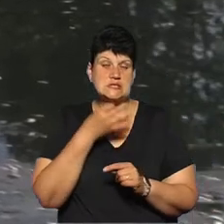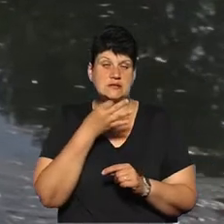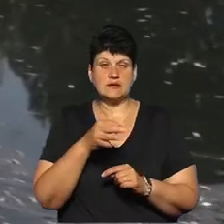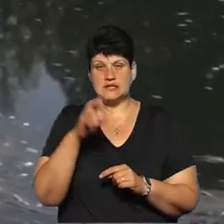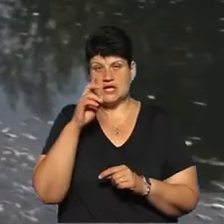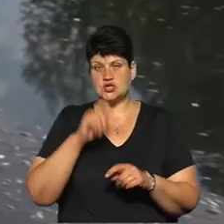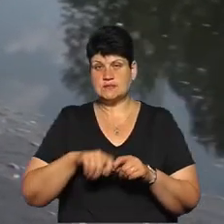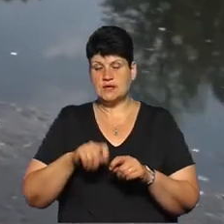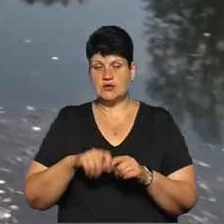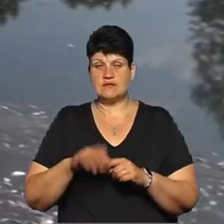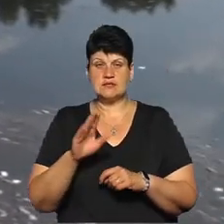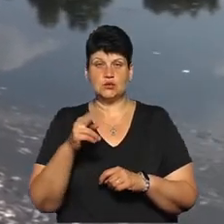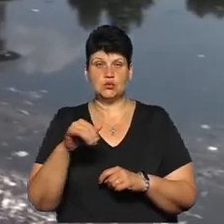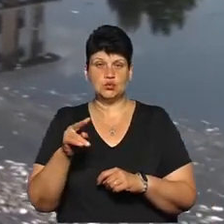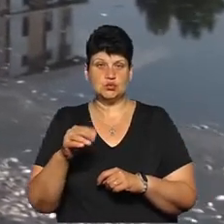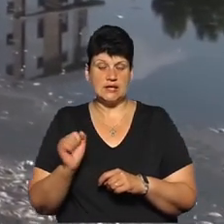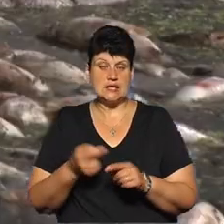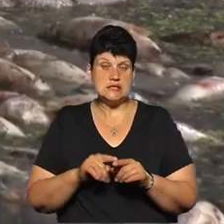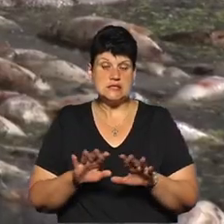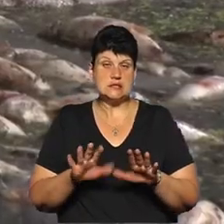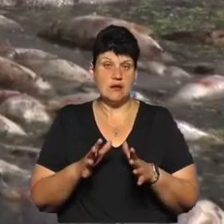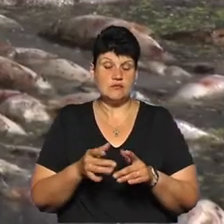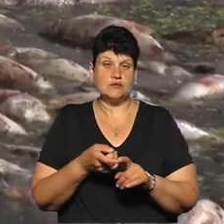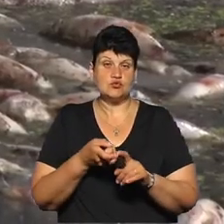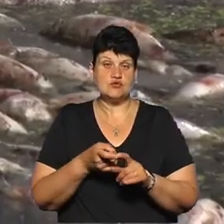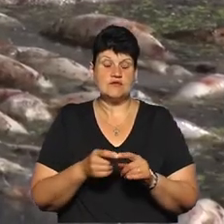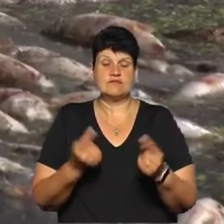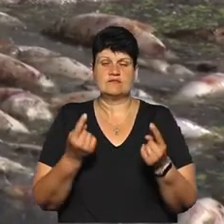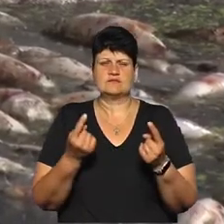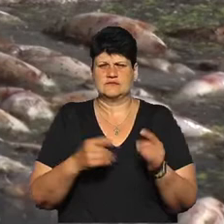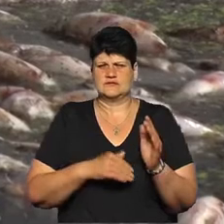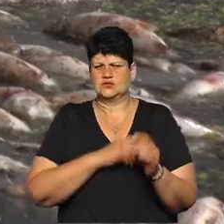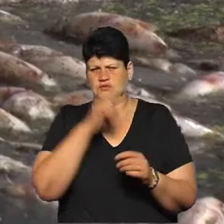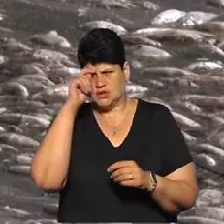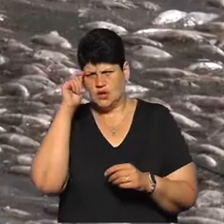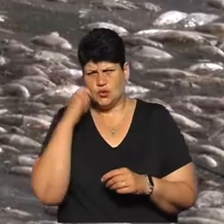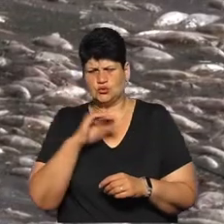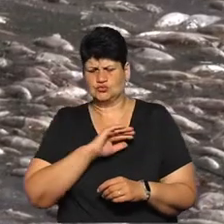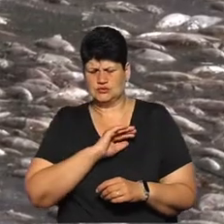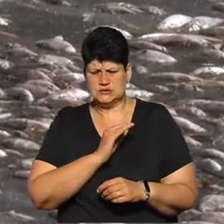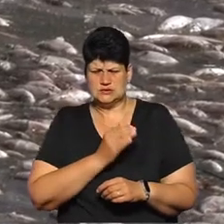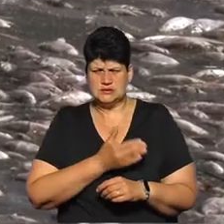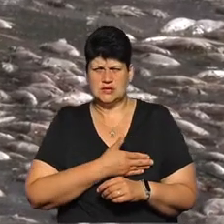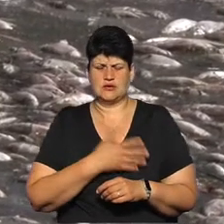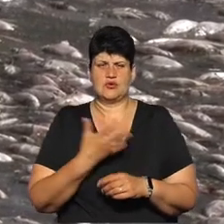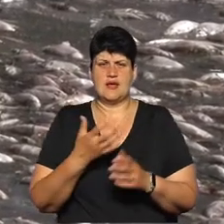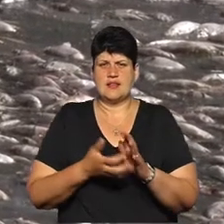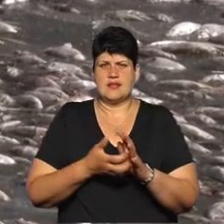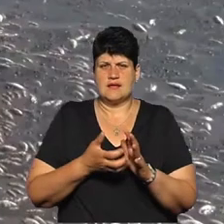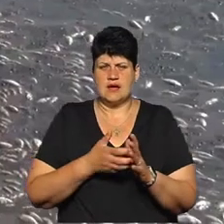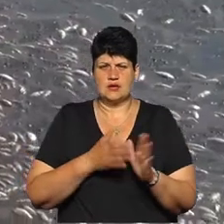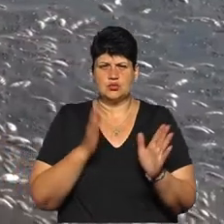Василь Дуда. За його словами, це сталося через високу температуру повітря, перегрів води та нестачу кисню у